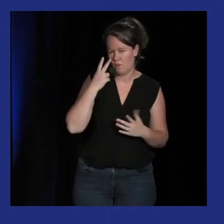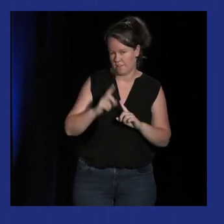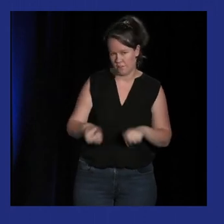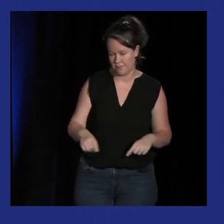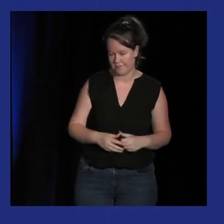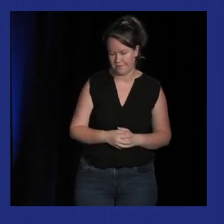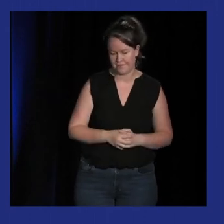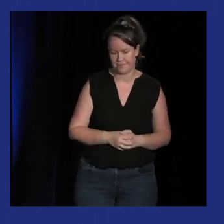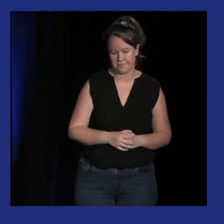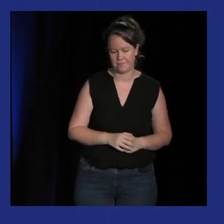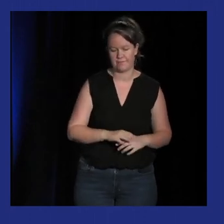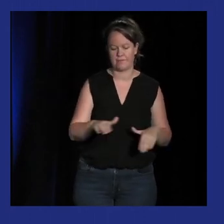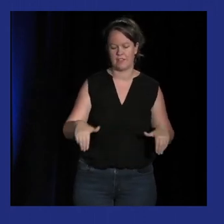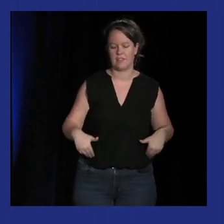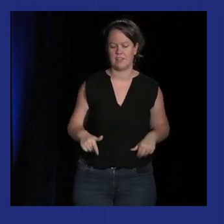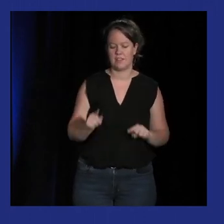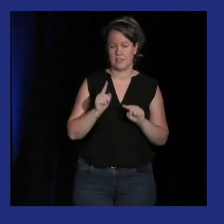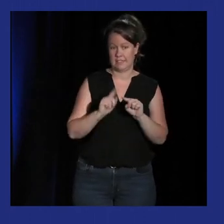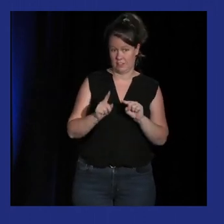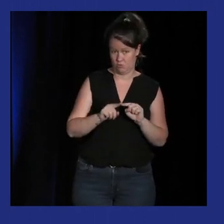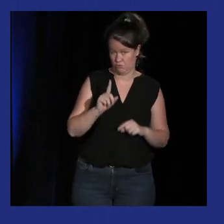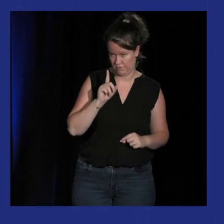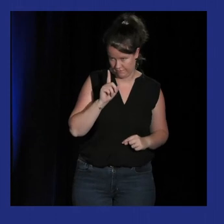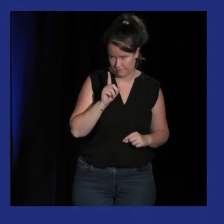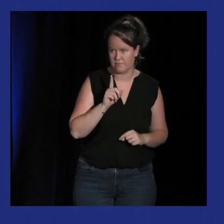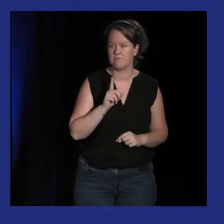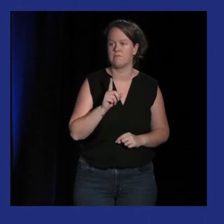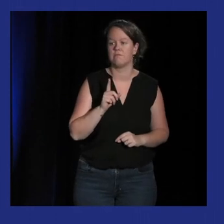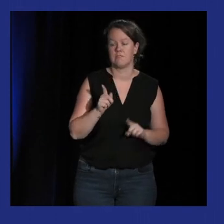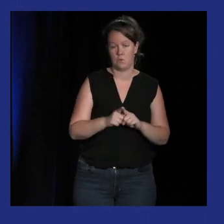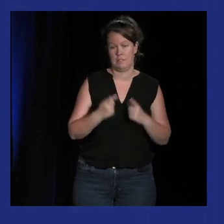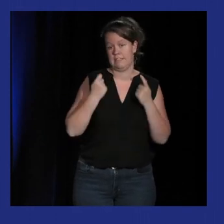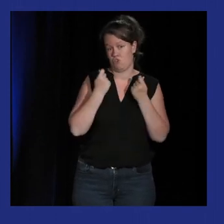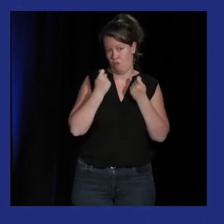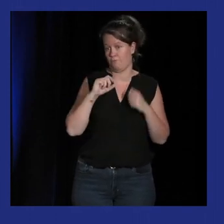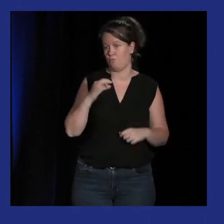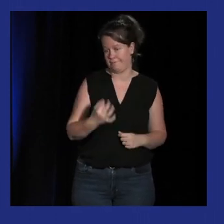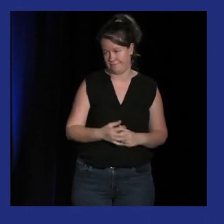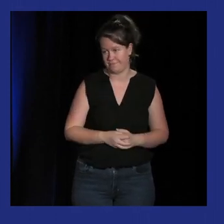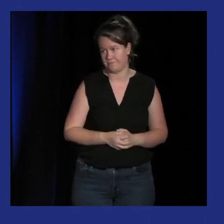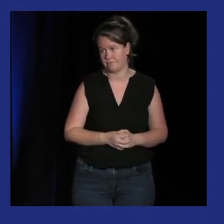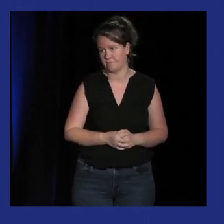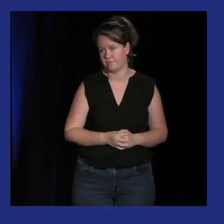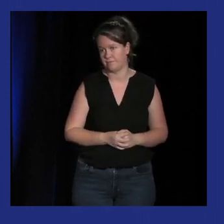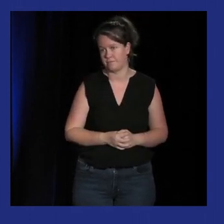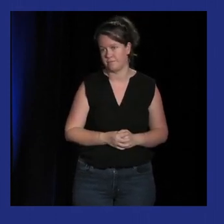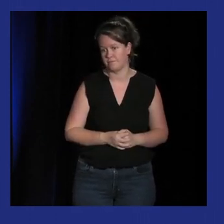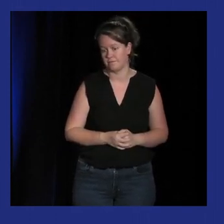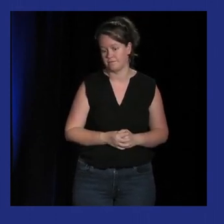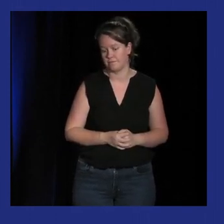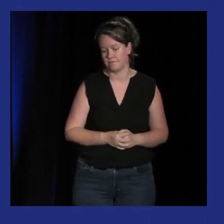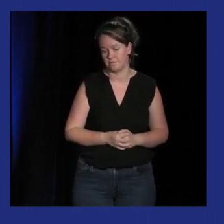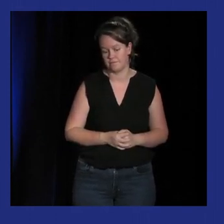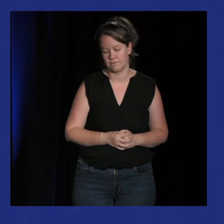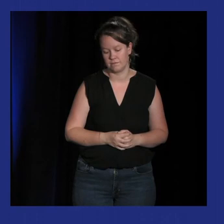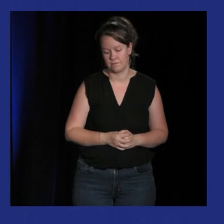la dernière chose et tu le disais c'est économique on a beaucoup plus quand